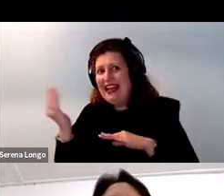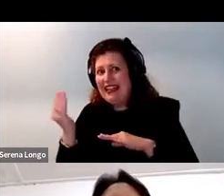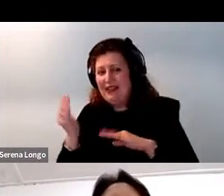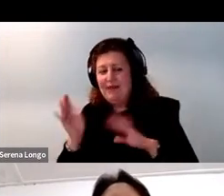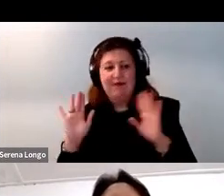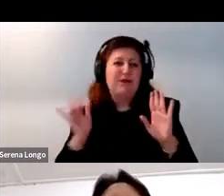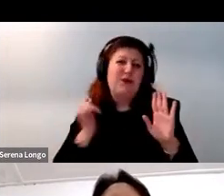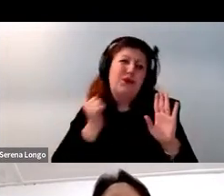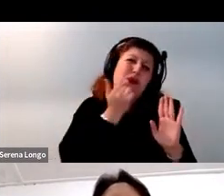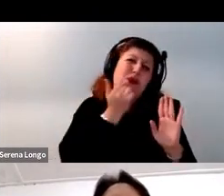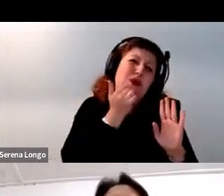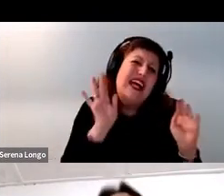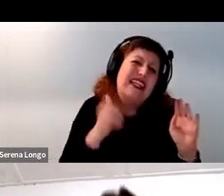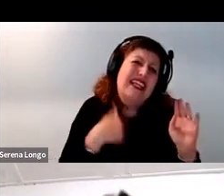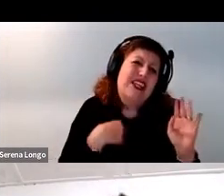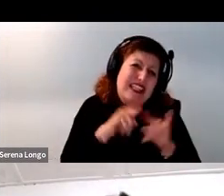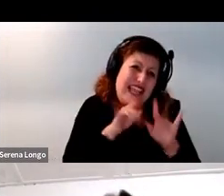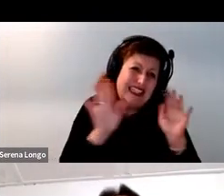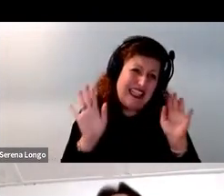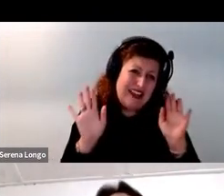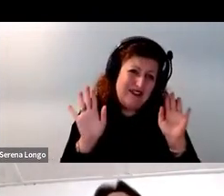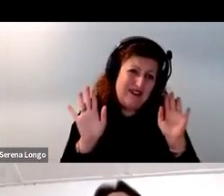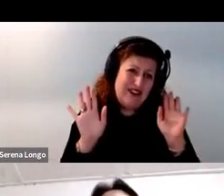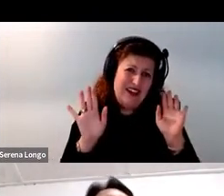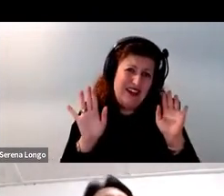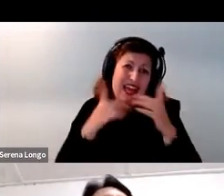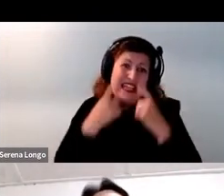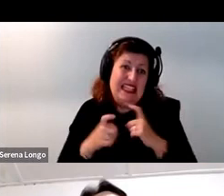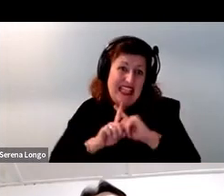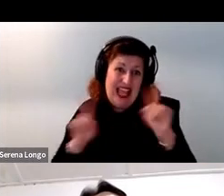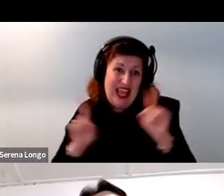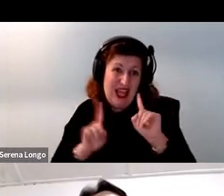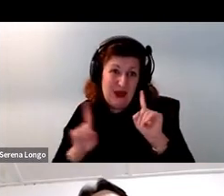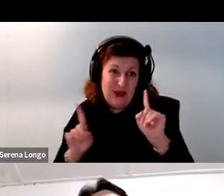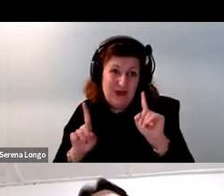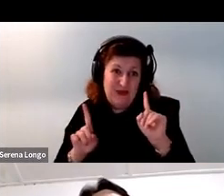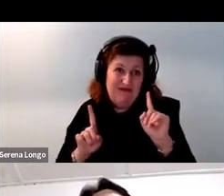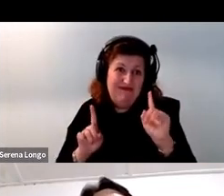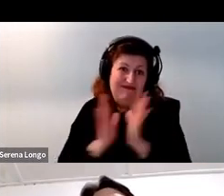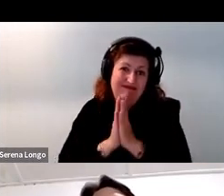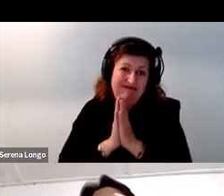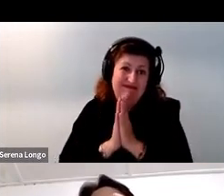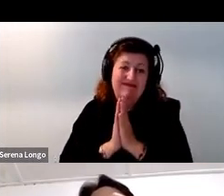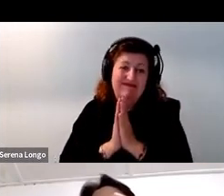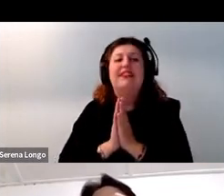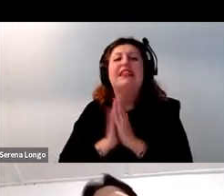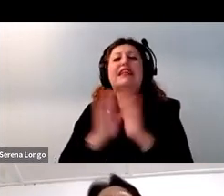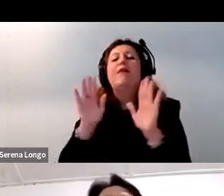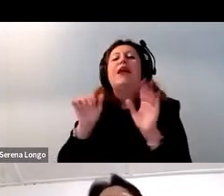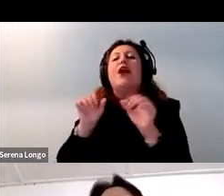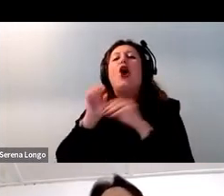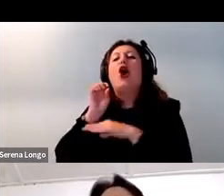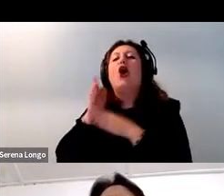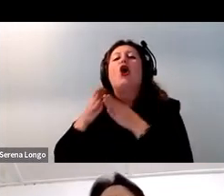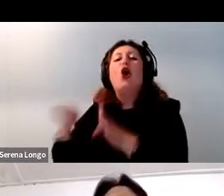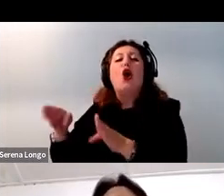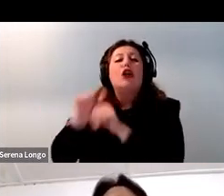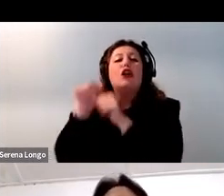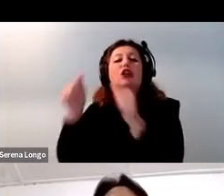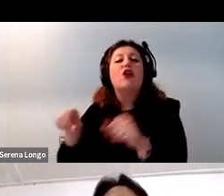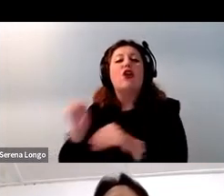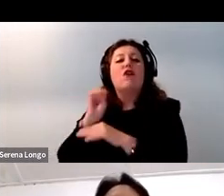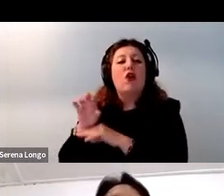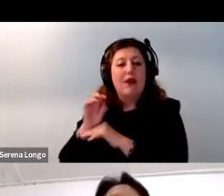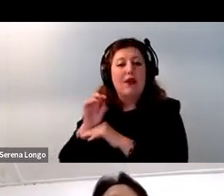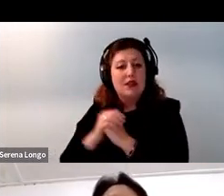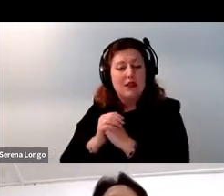scherzava. Non ero assolutamente seria. Rispetto ai corsi di formazione, anche qui sono